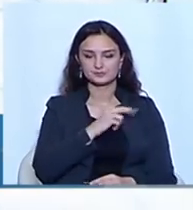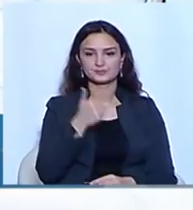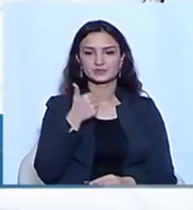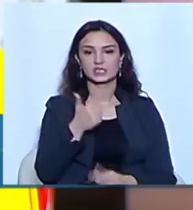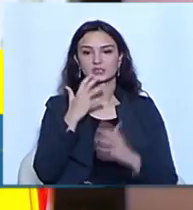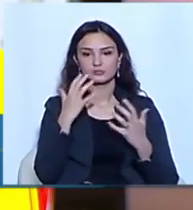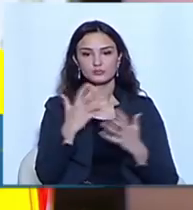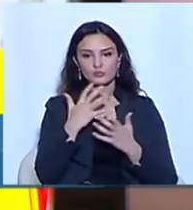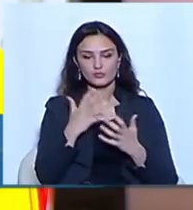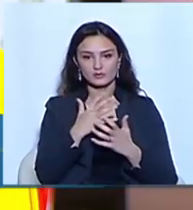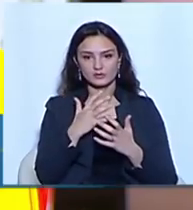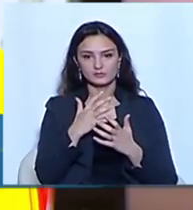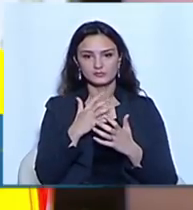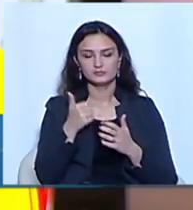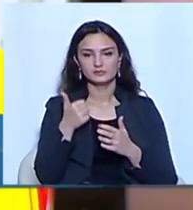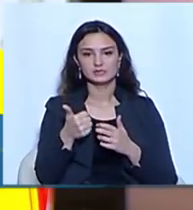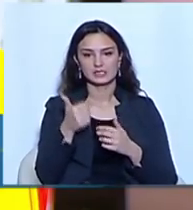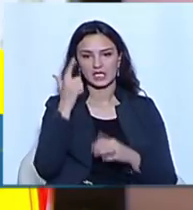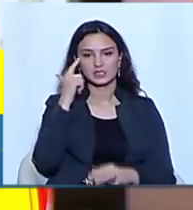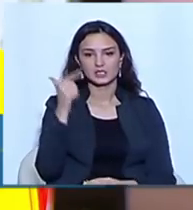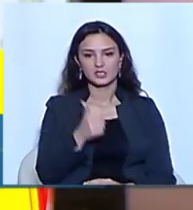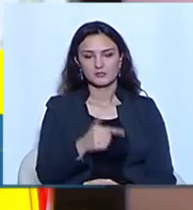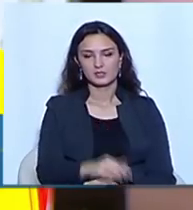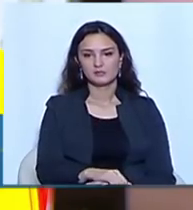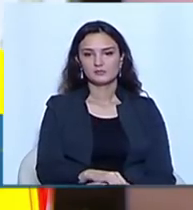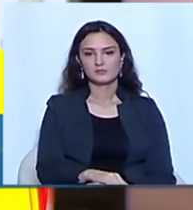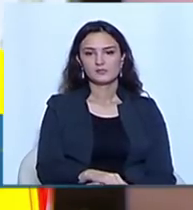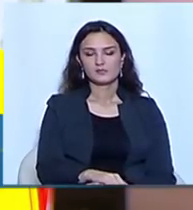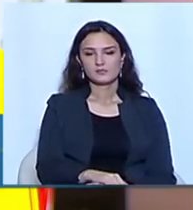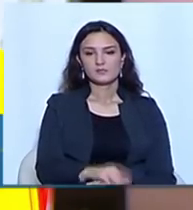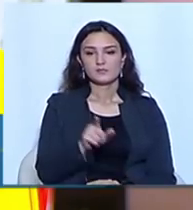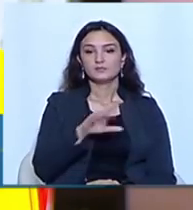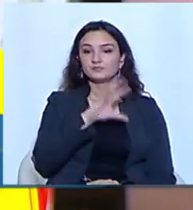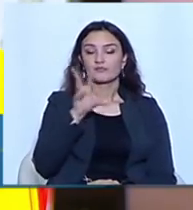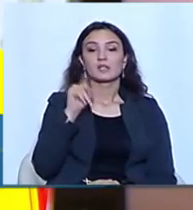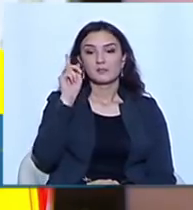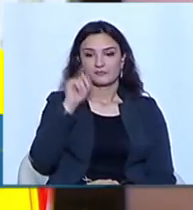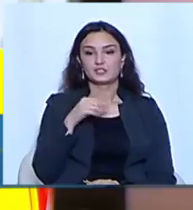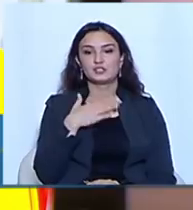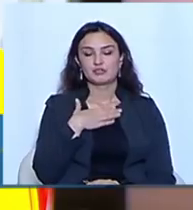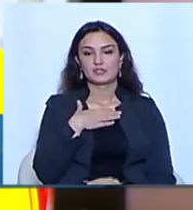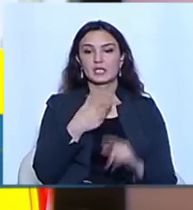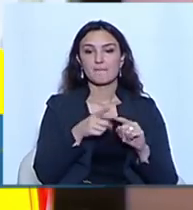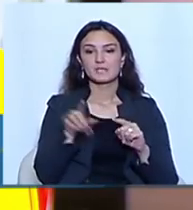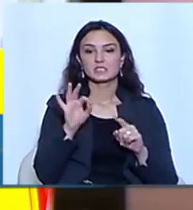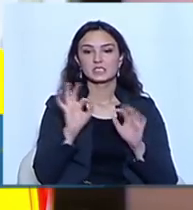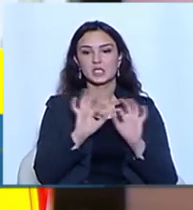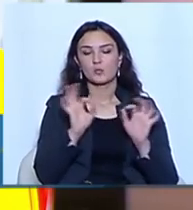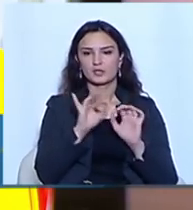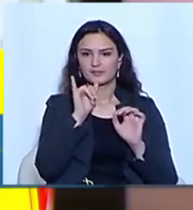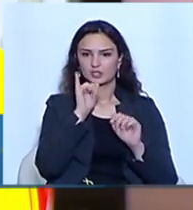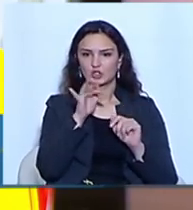კარგი მოვლა, კარგი განათლება. ეს ყველამ ვიცით ჩვენ და ამაზე საუბარი